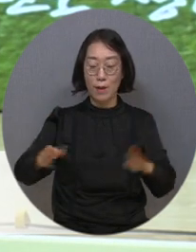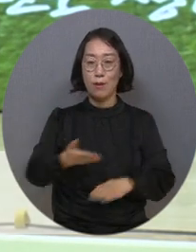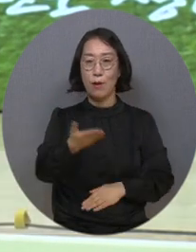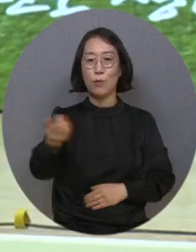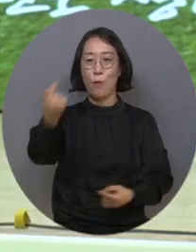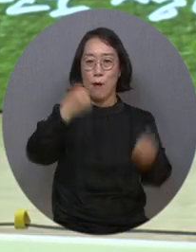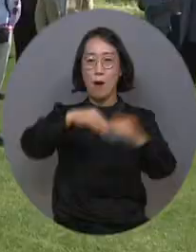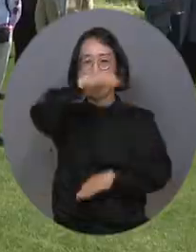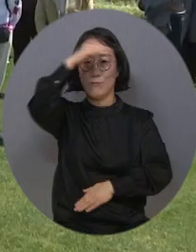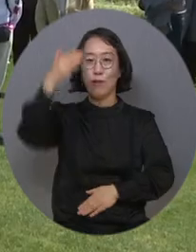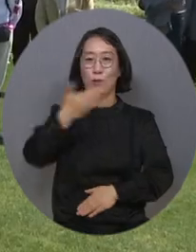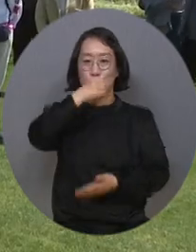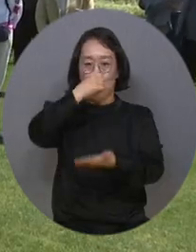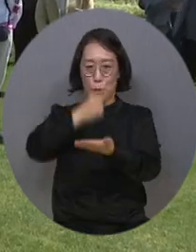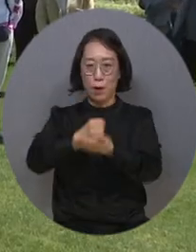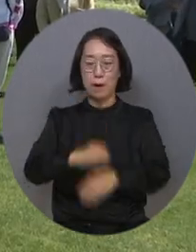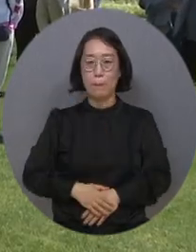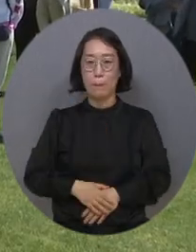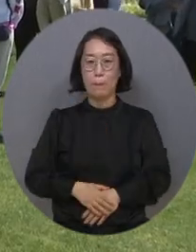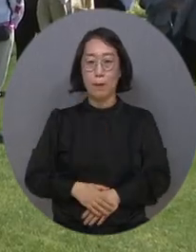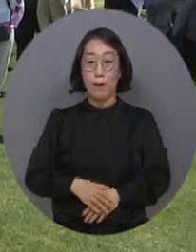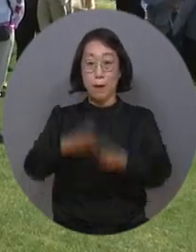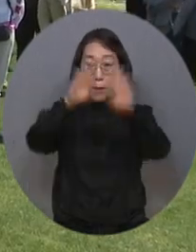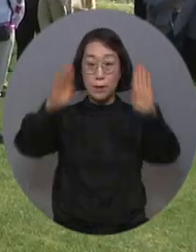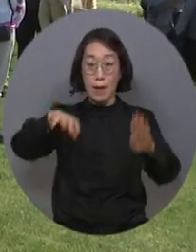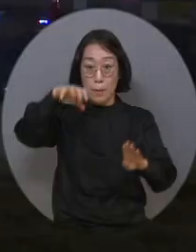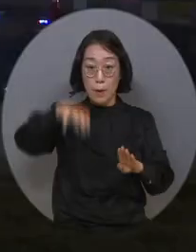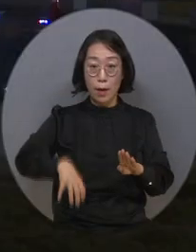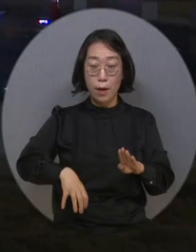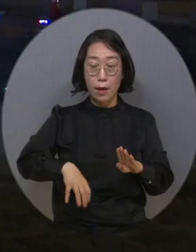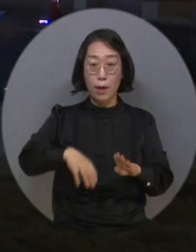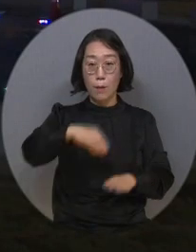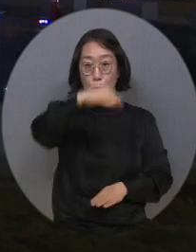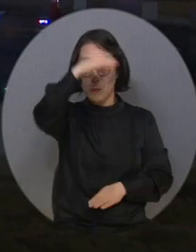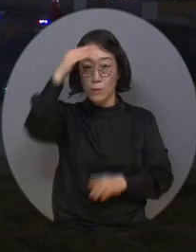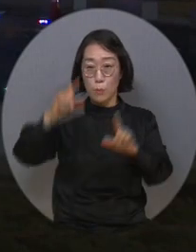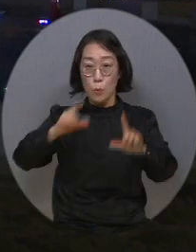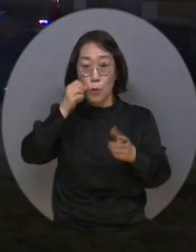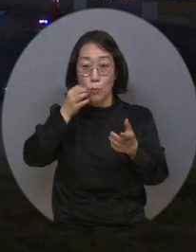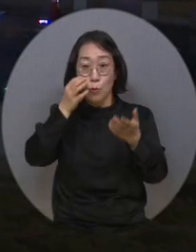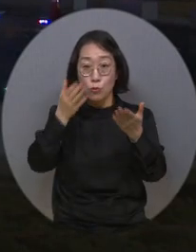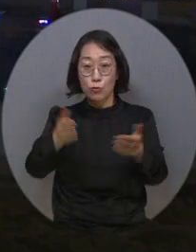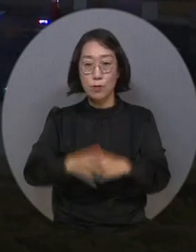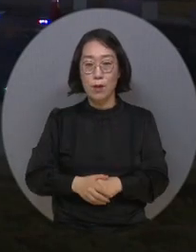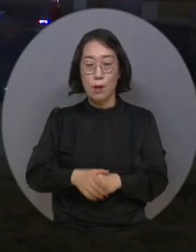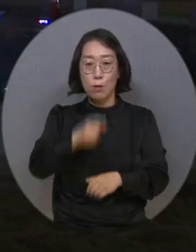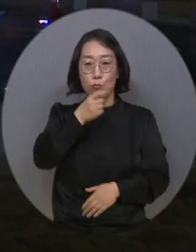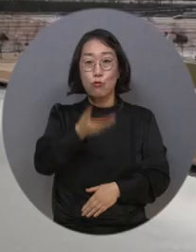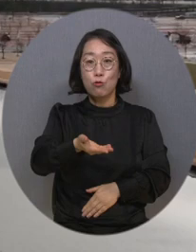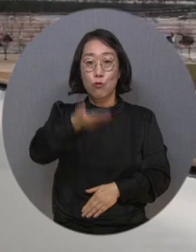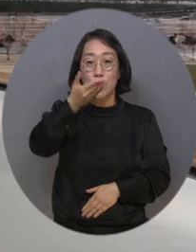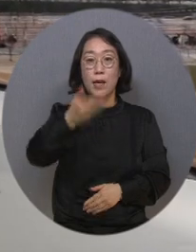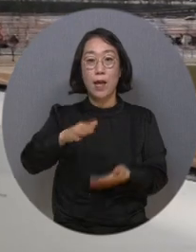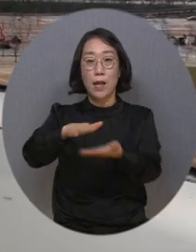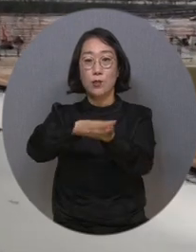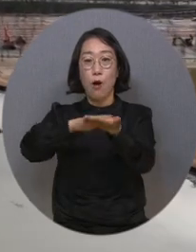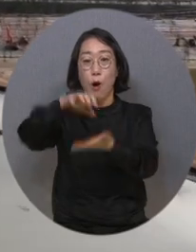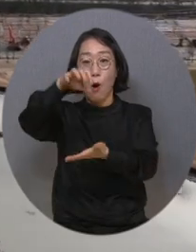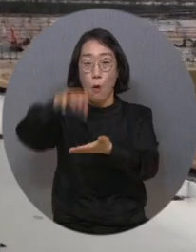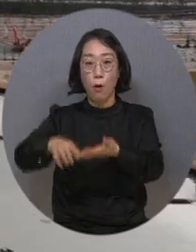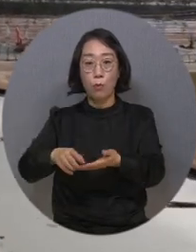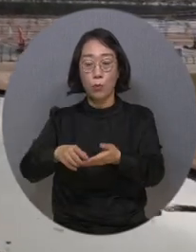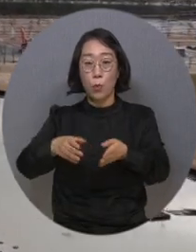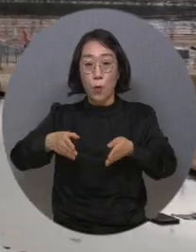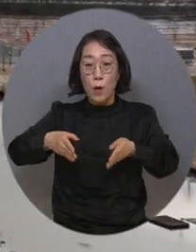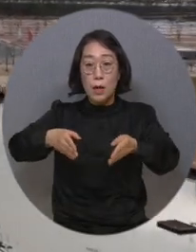국제정원박람회에 오시면 좋겠습니다. 이어진 박람회장 투어에서는 개막식 무대가 되는 물 위의 정원과 차만 다니던